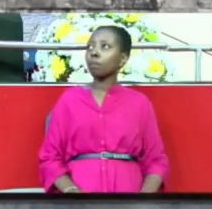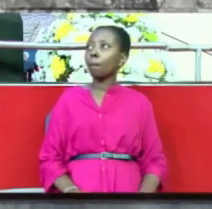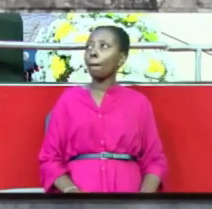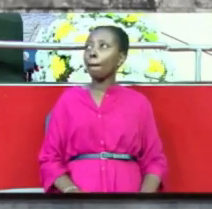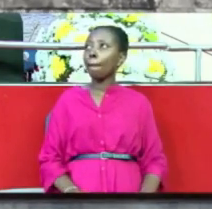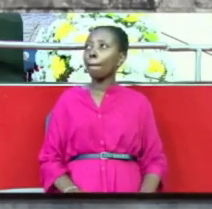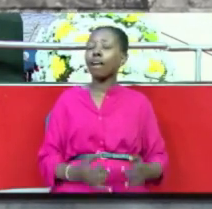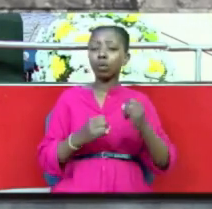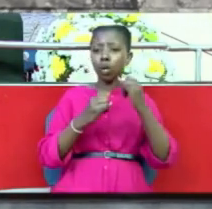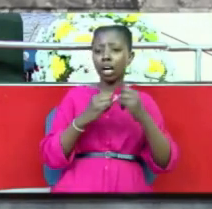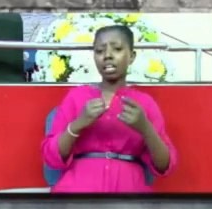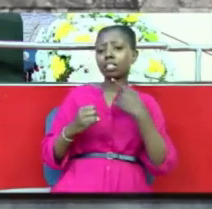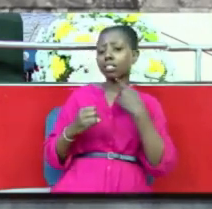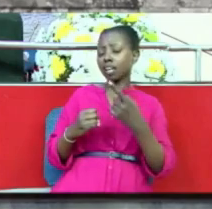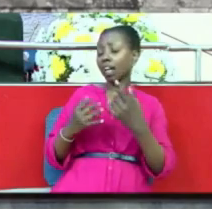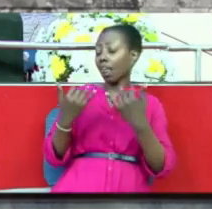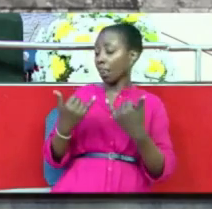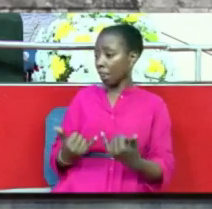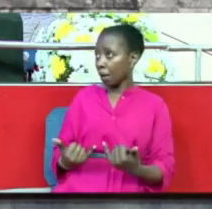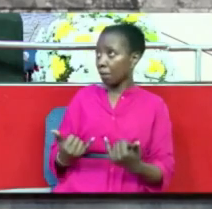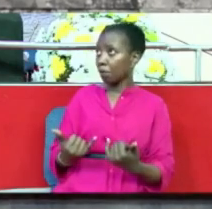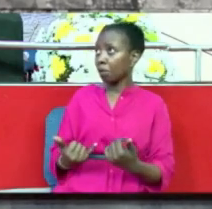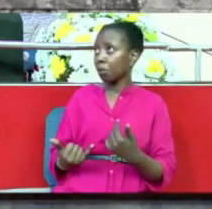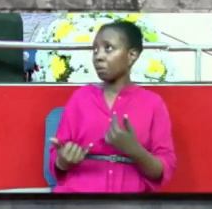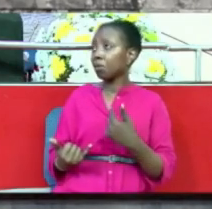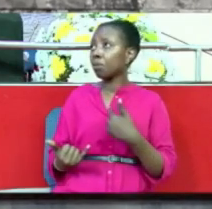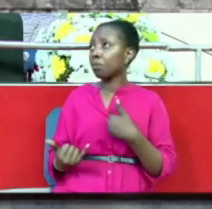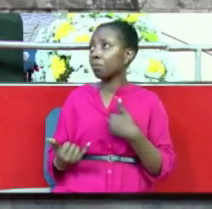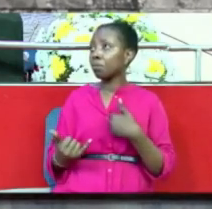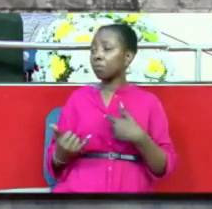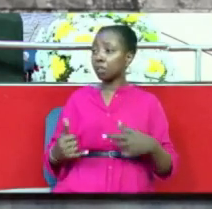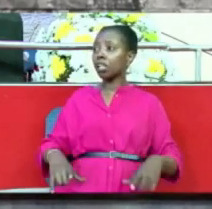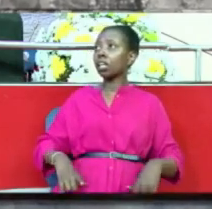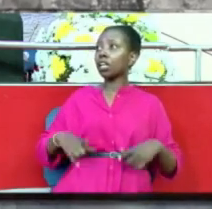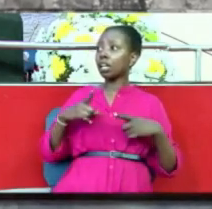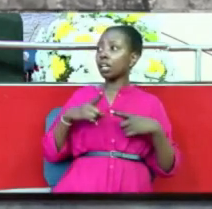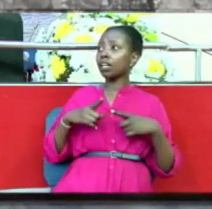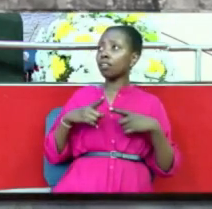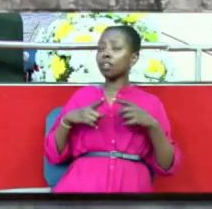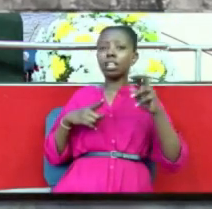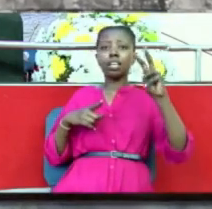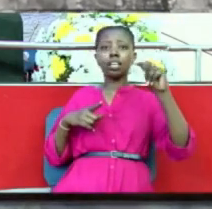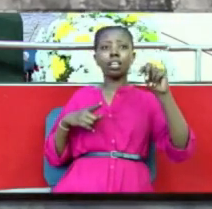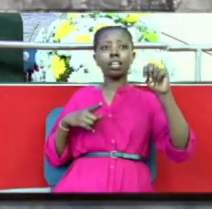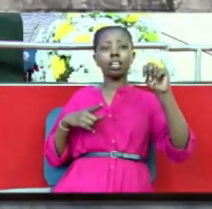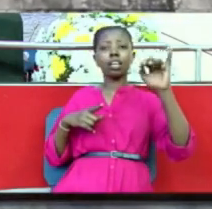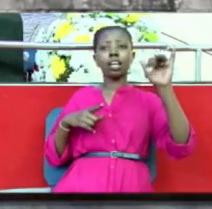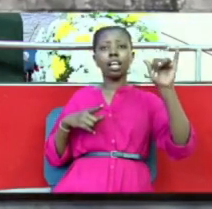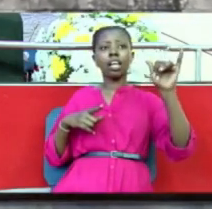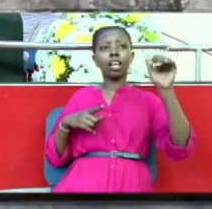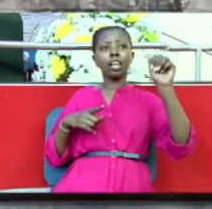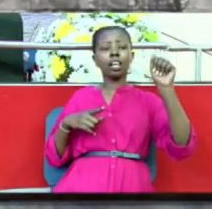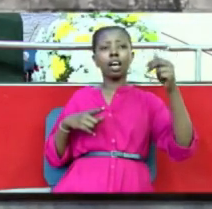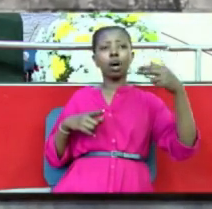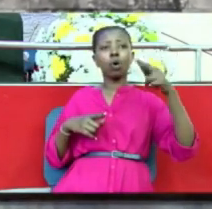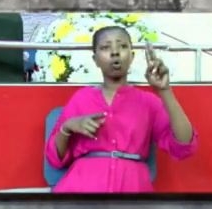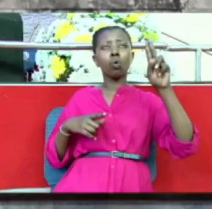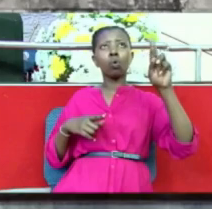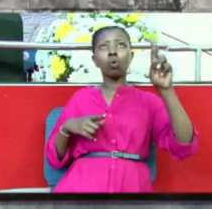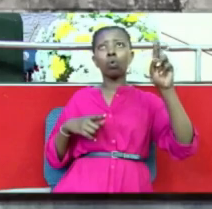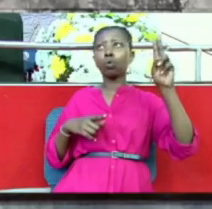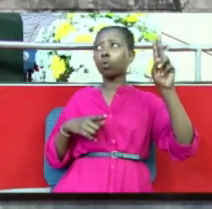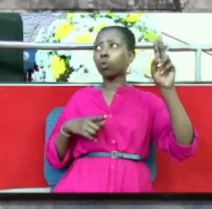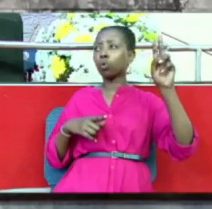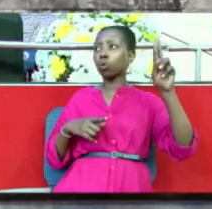Alimalizia hivi akasema, sasa hata nikiwa Nyahururu, yeye mke wa pastor, hata nikiwa Nyahururu, nisikie kuna shortage. Napiga simu tu